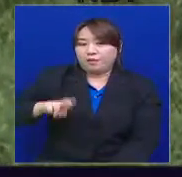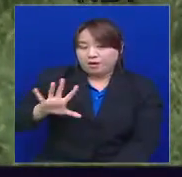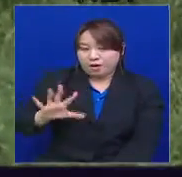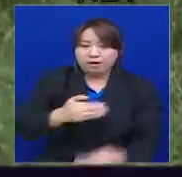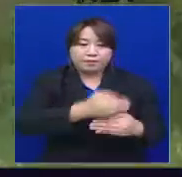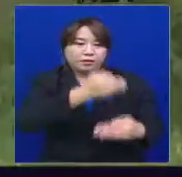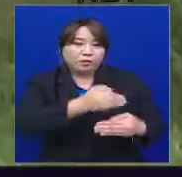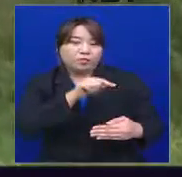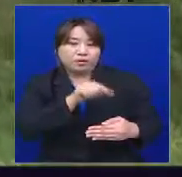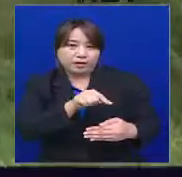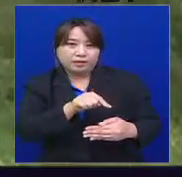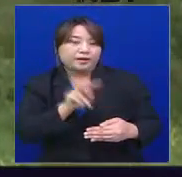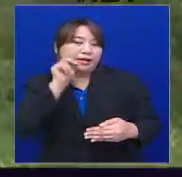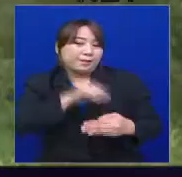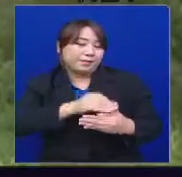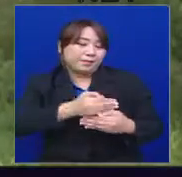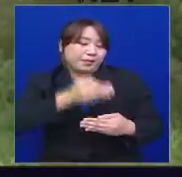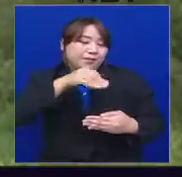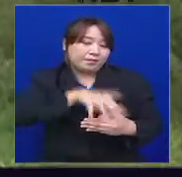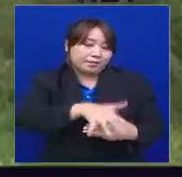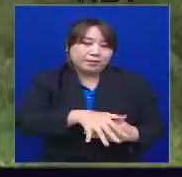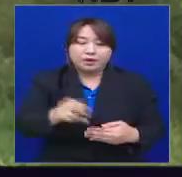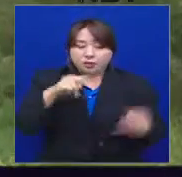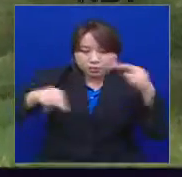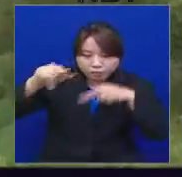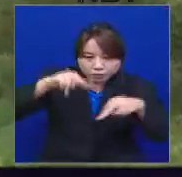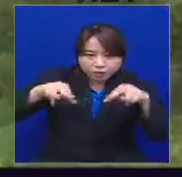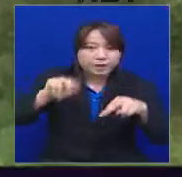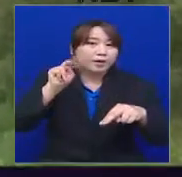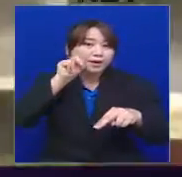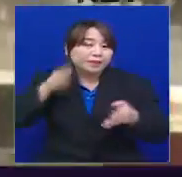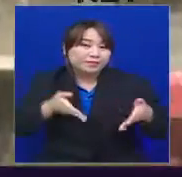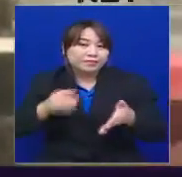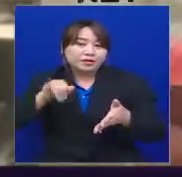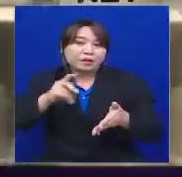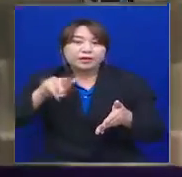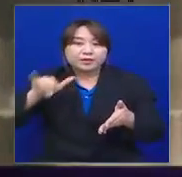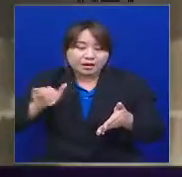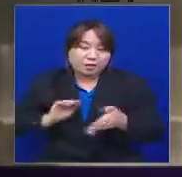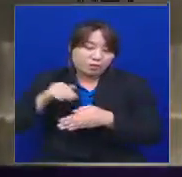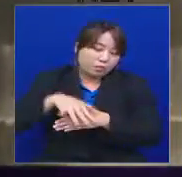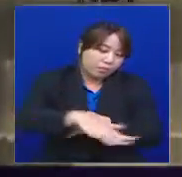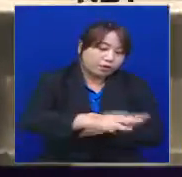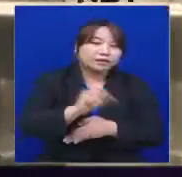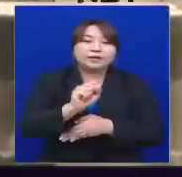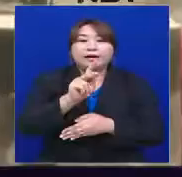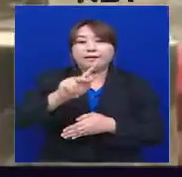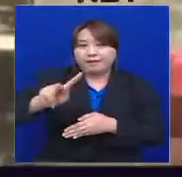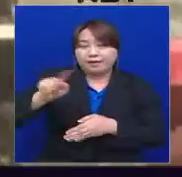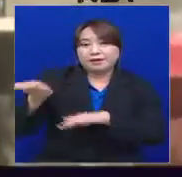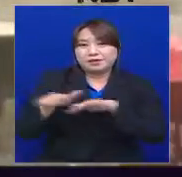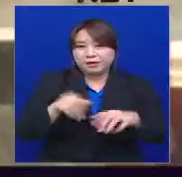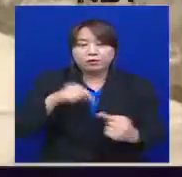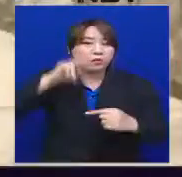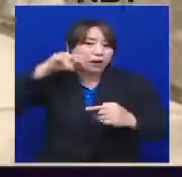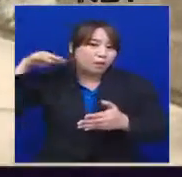ขุนทรัพย์ที่ตำบลเกาะเทโพซึ่งเป็นประตูระบายน้ำจากแม่น้ำเจ้าพระยาเข้าสู่แม่น้ำสแกกรังเพื่อเตรียมความพร้อมใน